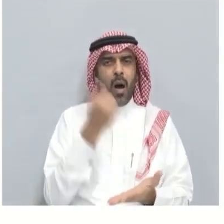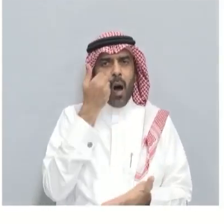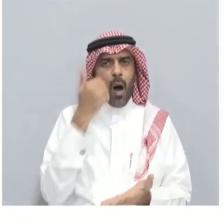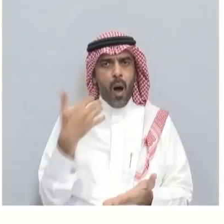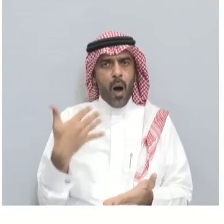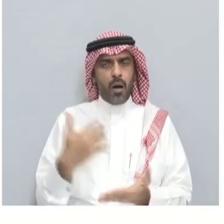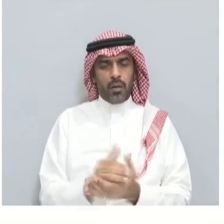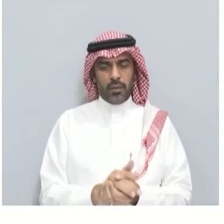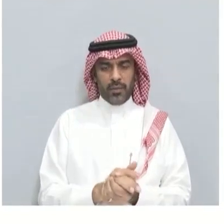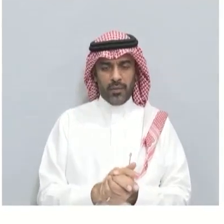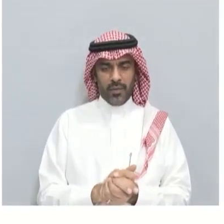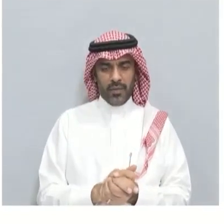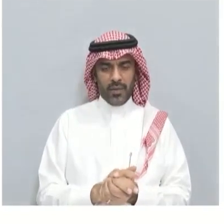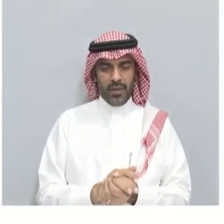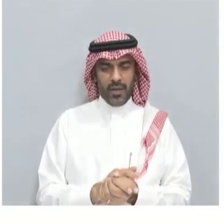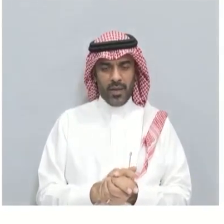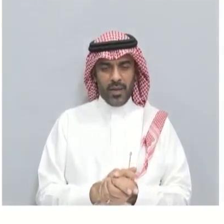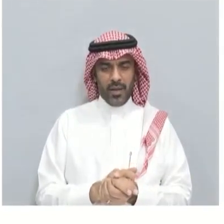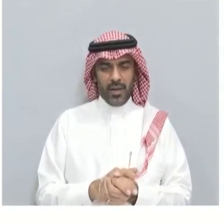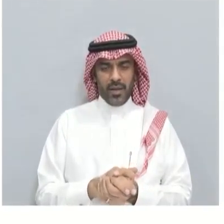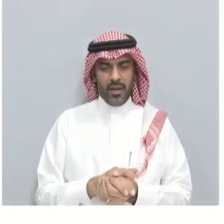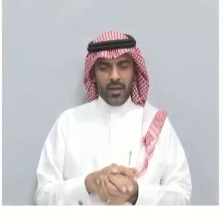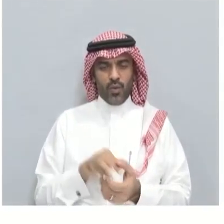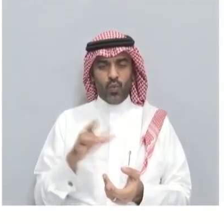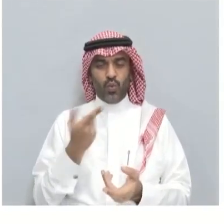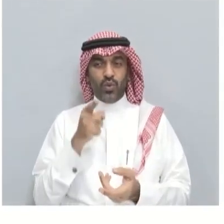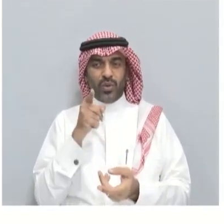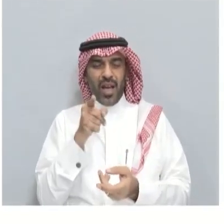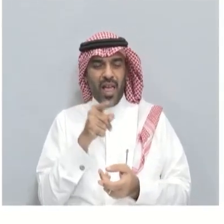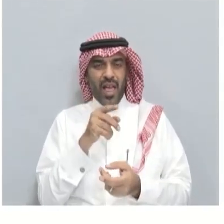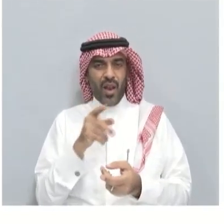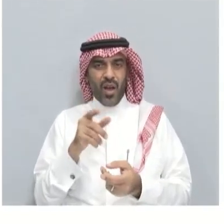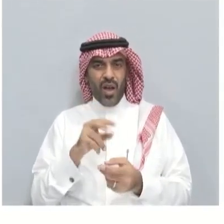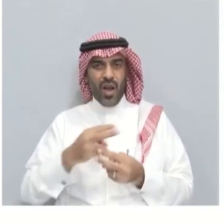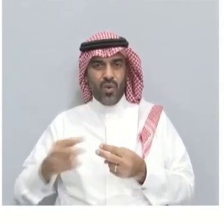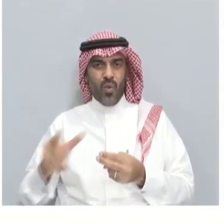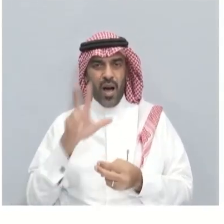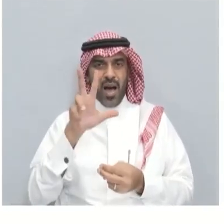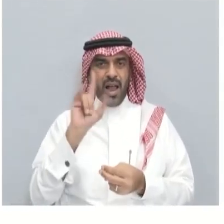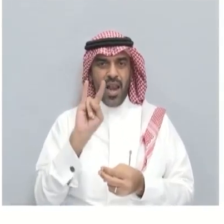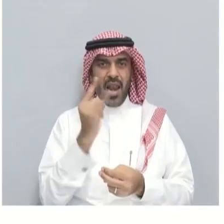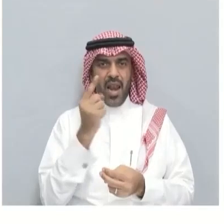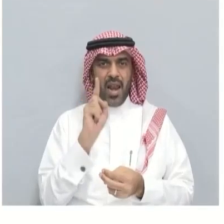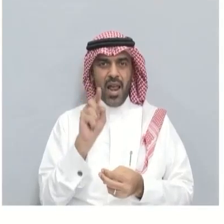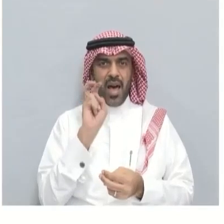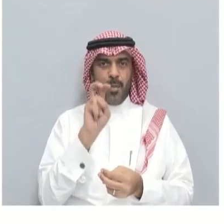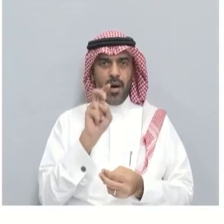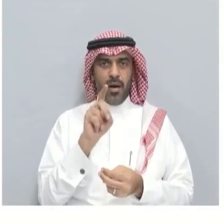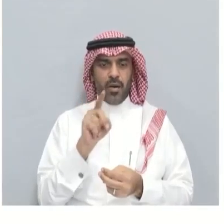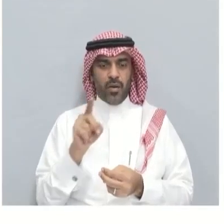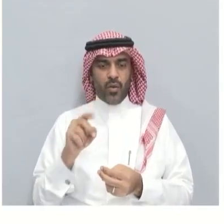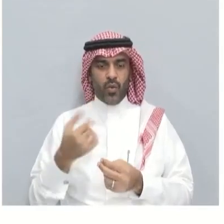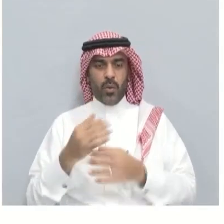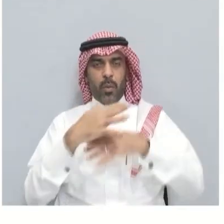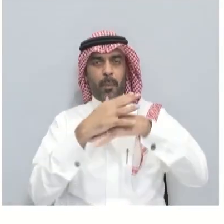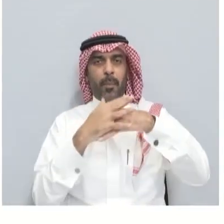اللابه الاتيه تنساب بسهوله تنساب بسهوله ماذا يعني لها هل هي غنيه بالسلكه لا هي ليست غنيه بالسلكه هي ضعيفه بالسلكه